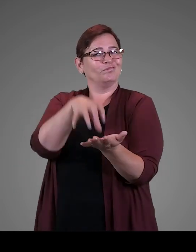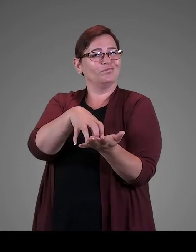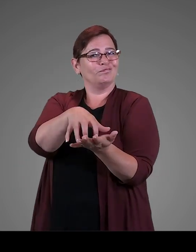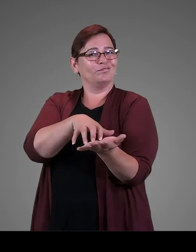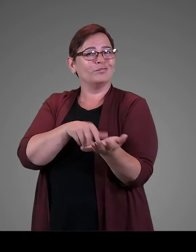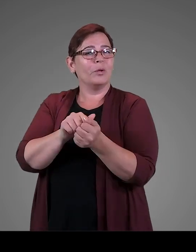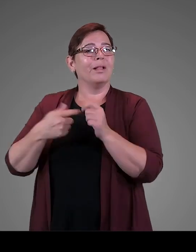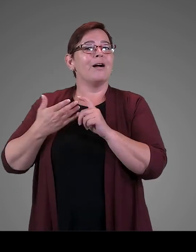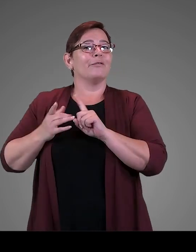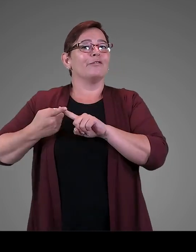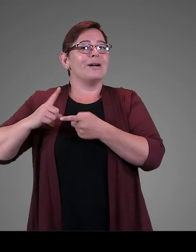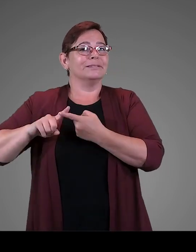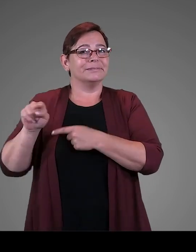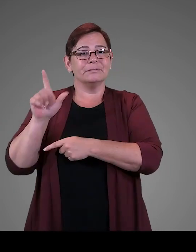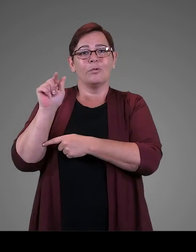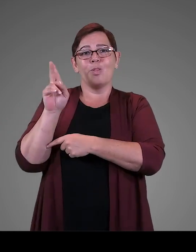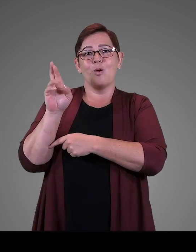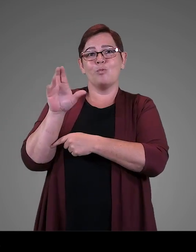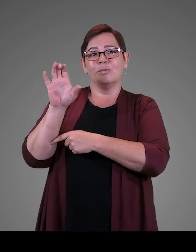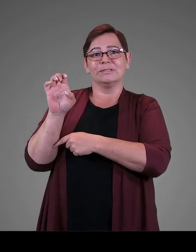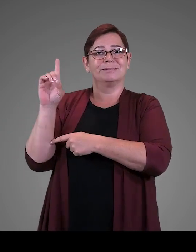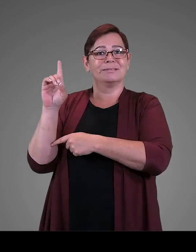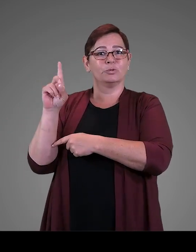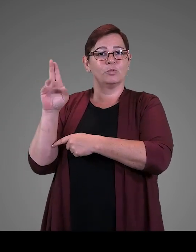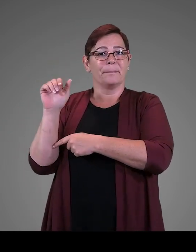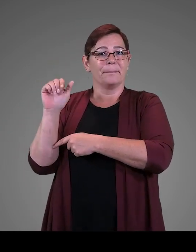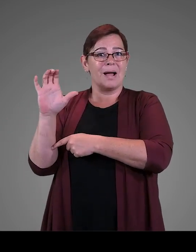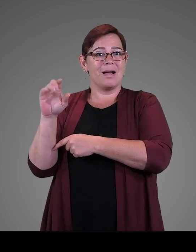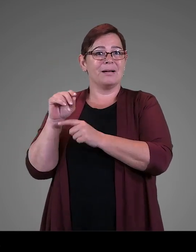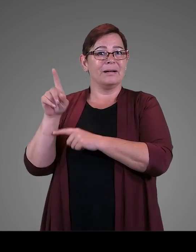que j'ai écrit un texte avec un ami, Laurence Debuc,